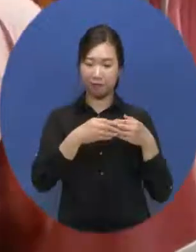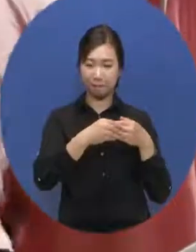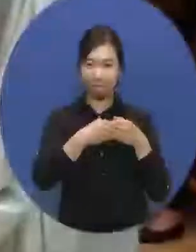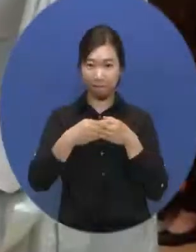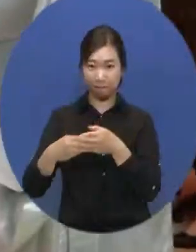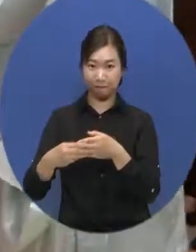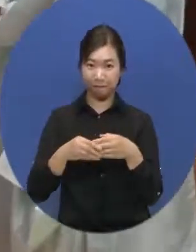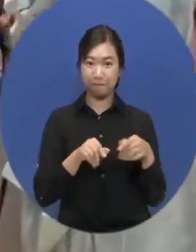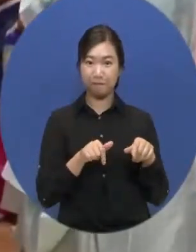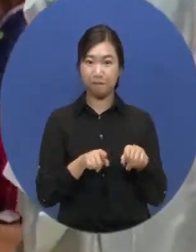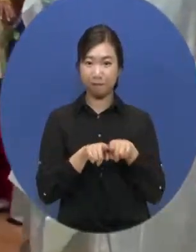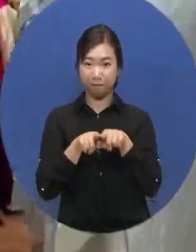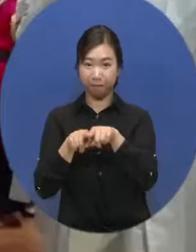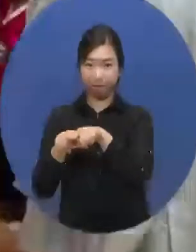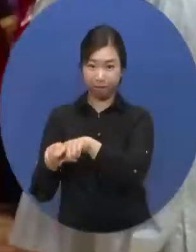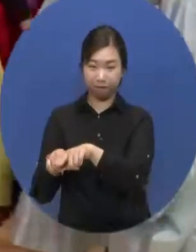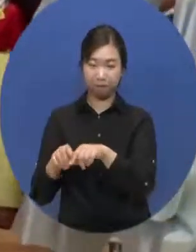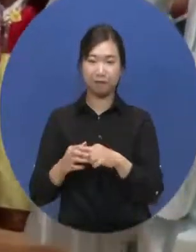예정입니다.